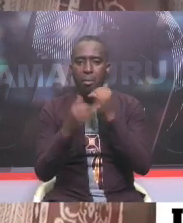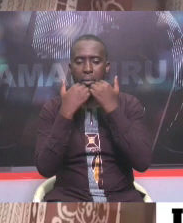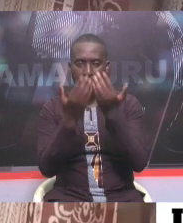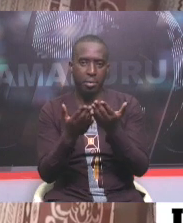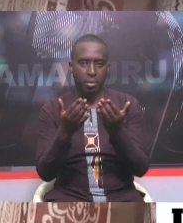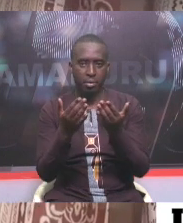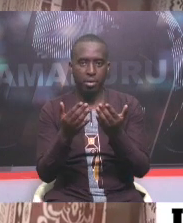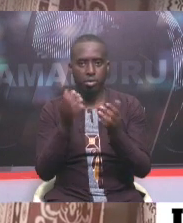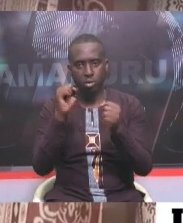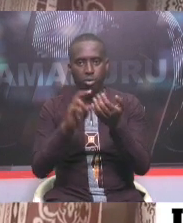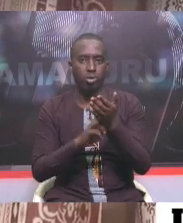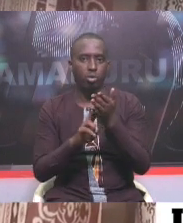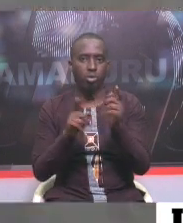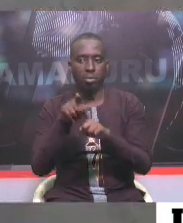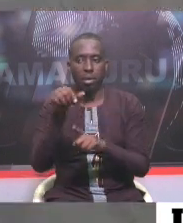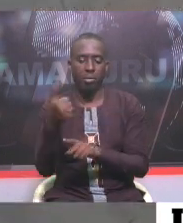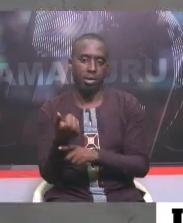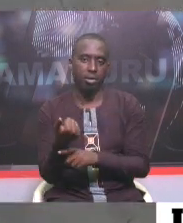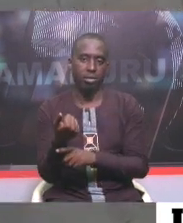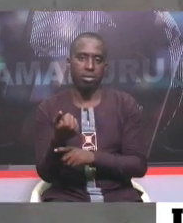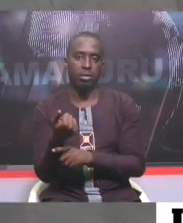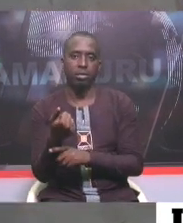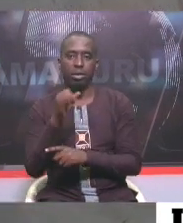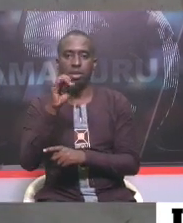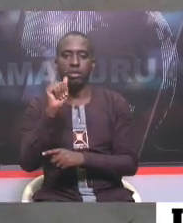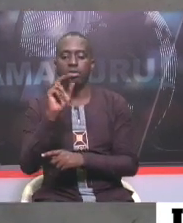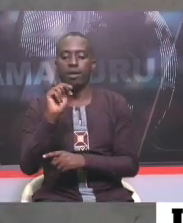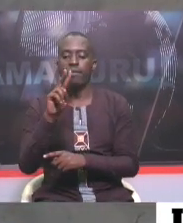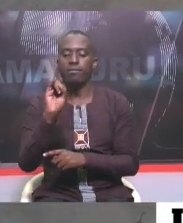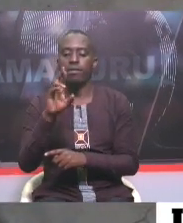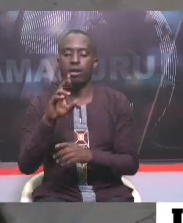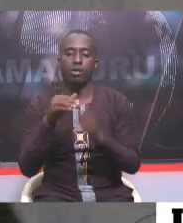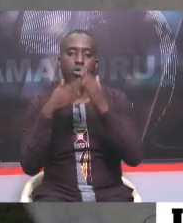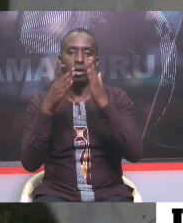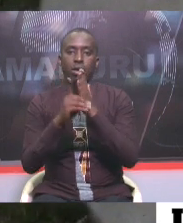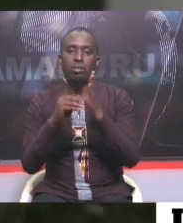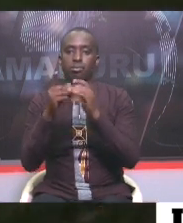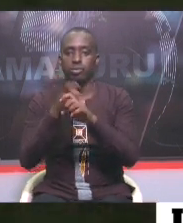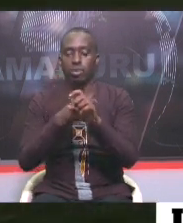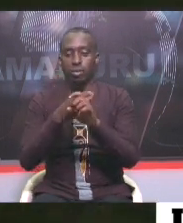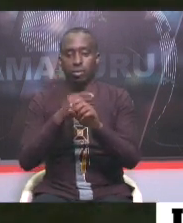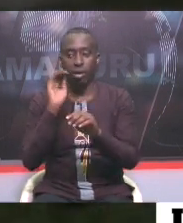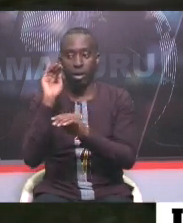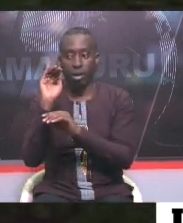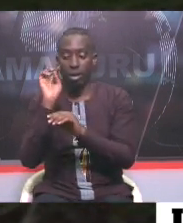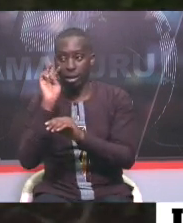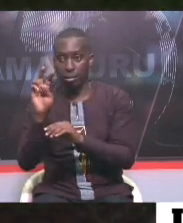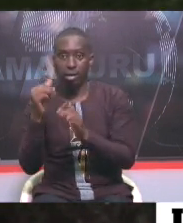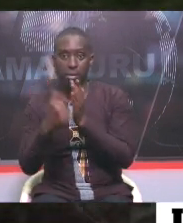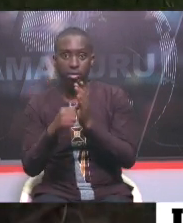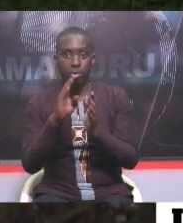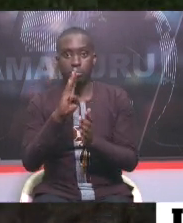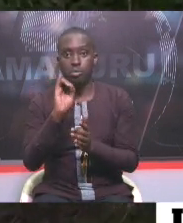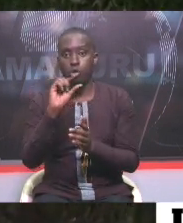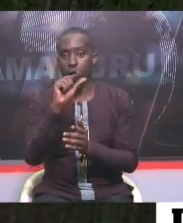tube ducana biyogaze nk'abandi. Ramuri Janvier wo akarere ka Musanze avuga ko hari gahunda yo kugenda bareba ibibazo bya biyogaze